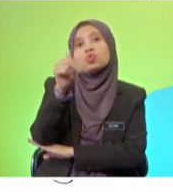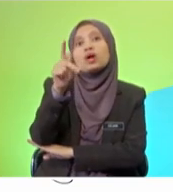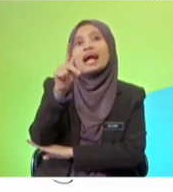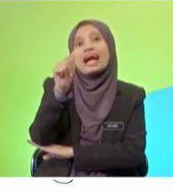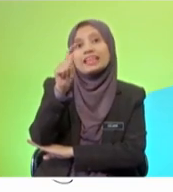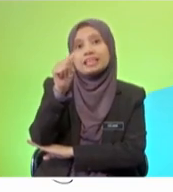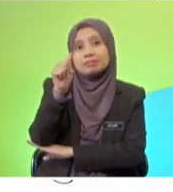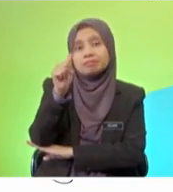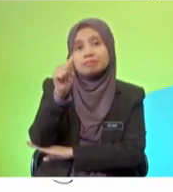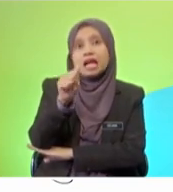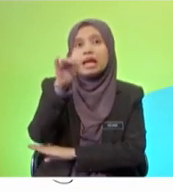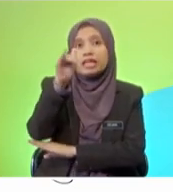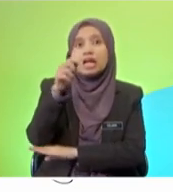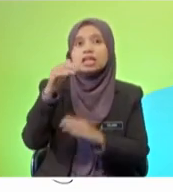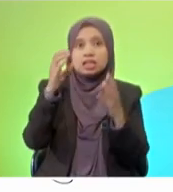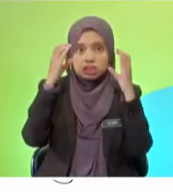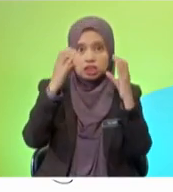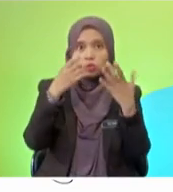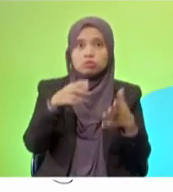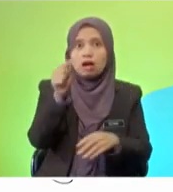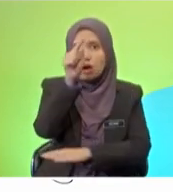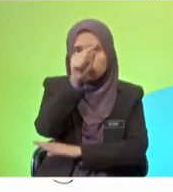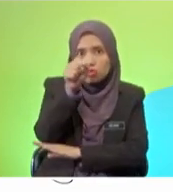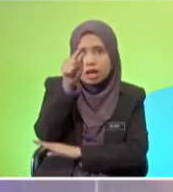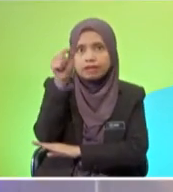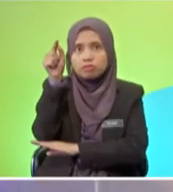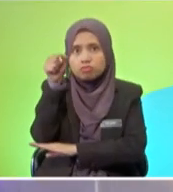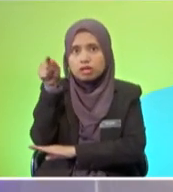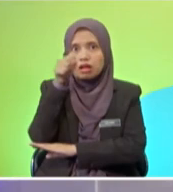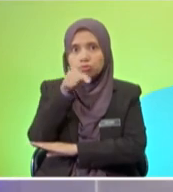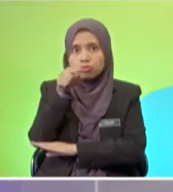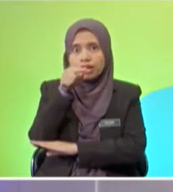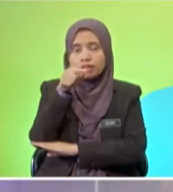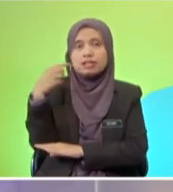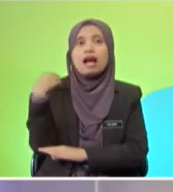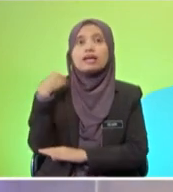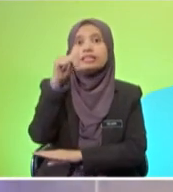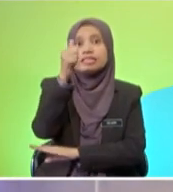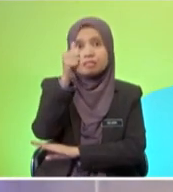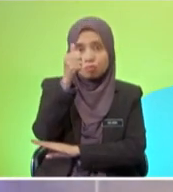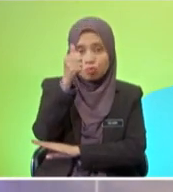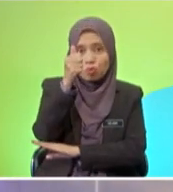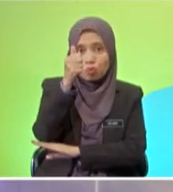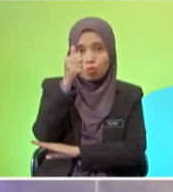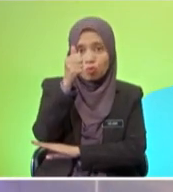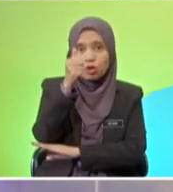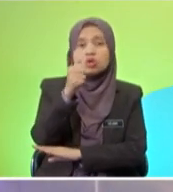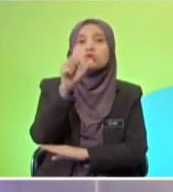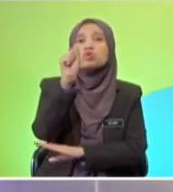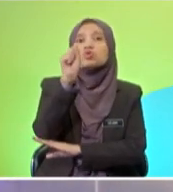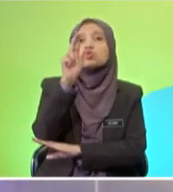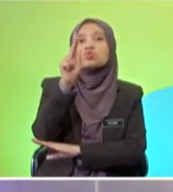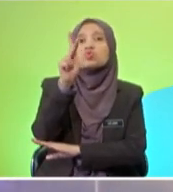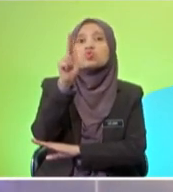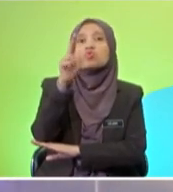1 2 3 4 5 6 7 8 9 10 untuk baris pertama kita ada 10 sugar